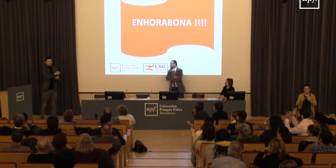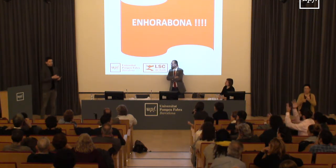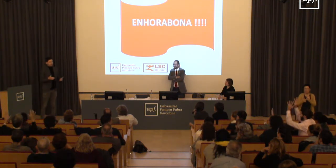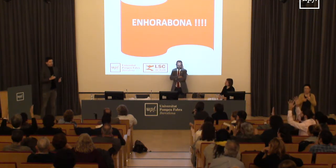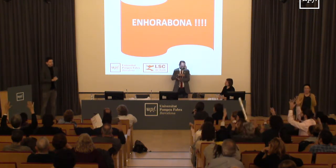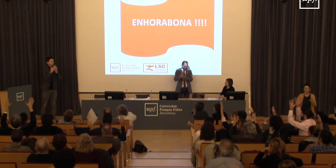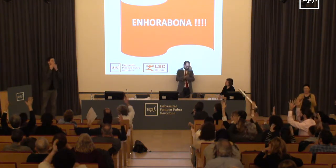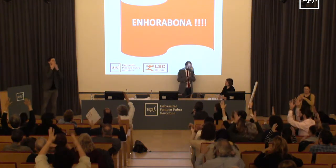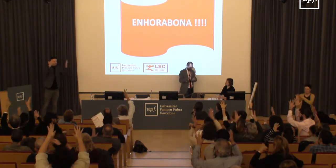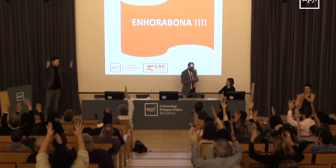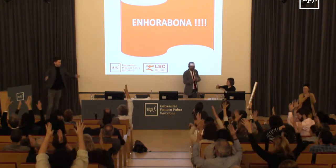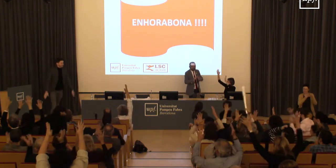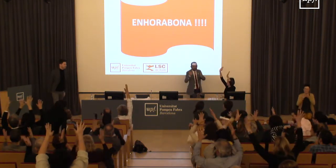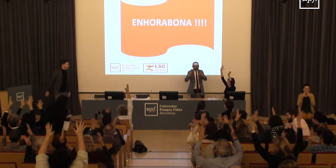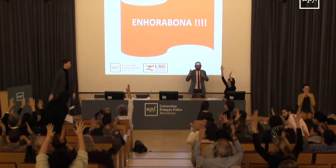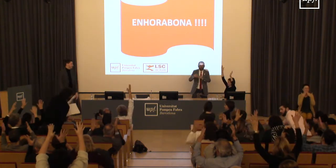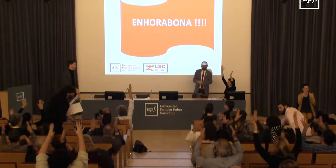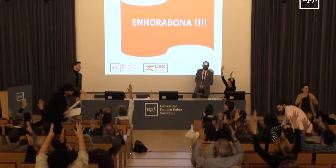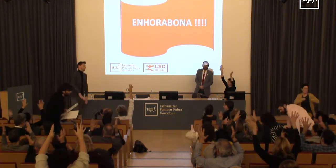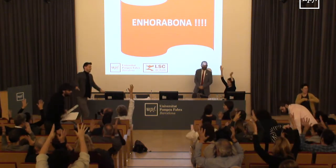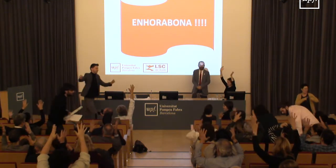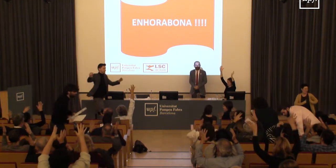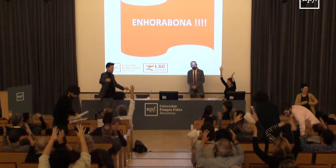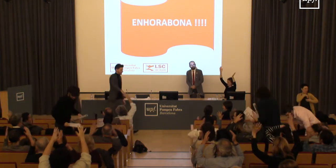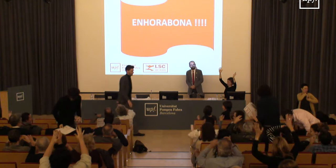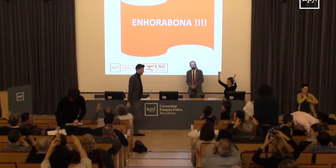ens ha unit a tots i estarà sempre al meu cor. Moltes gràcies.